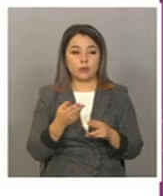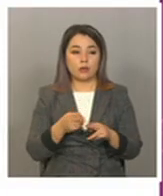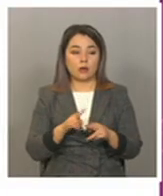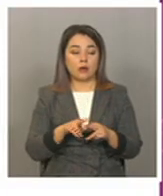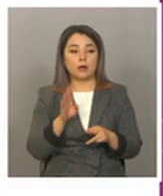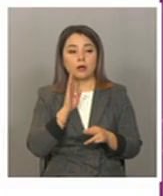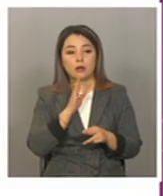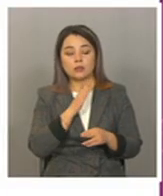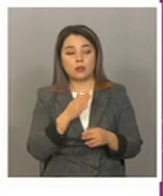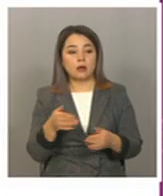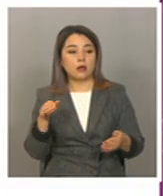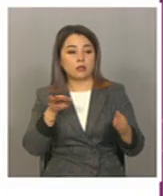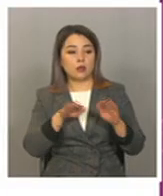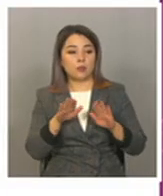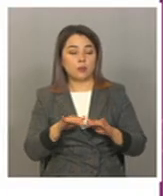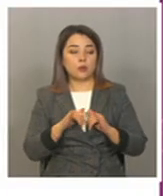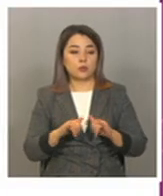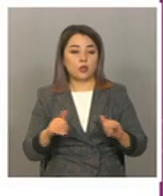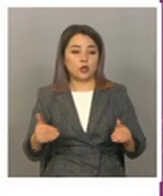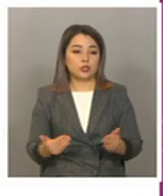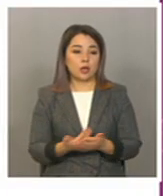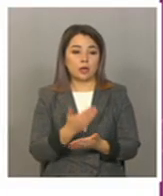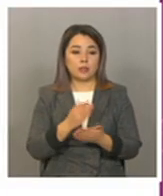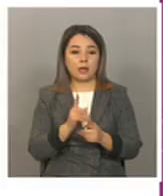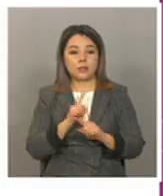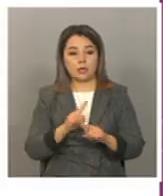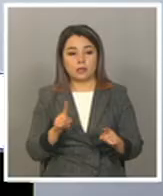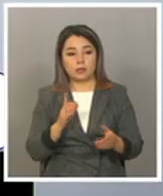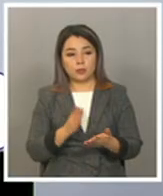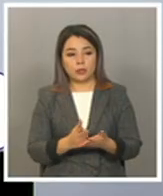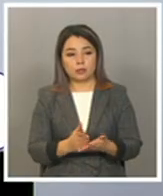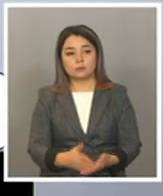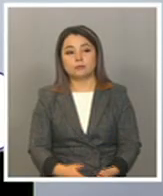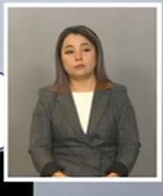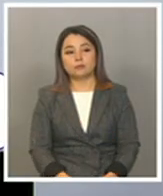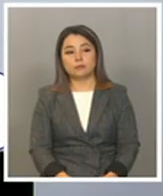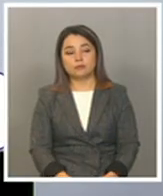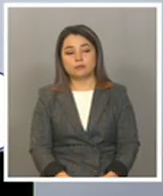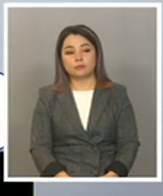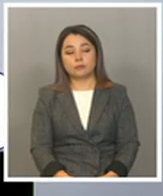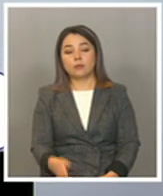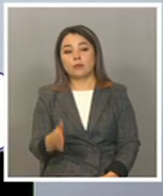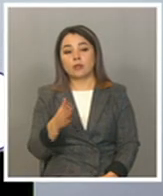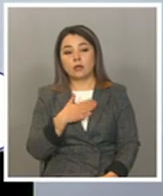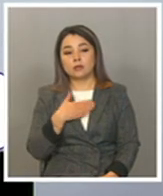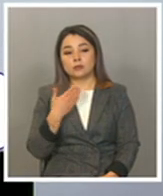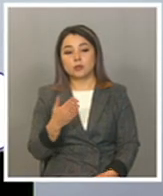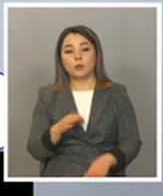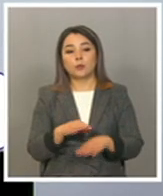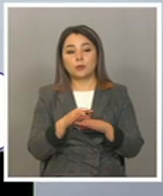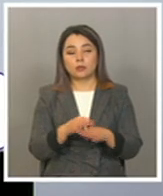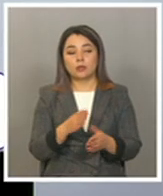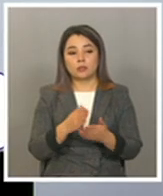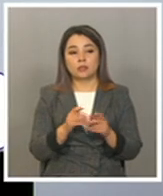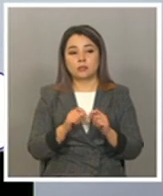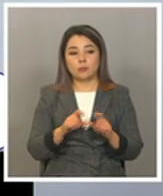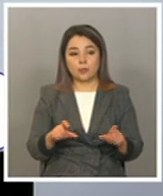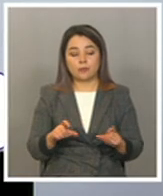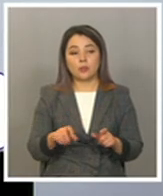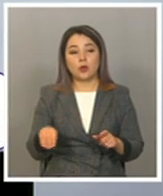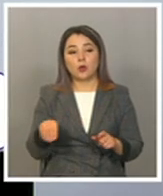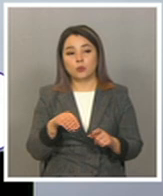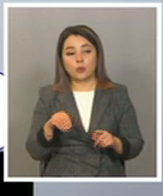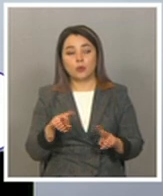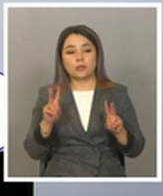тау жыныстарының ұдайы жаңарып отыруымен ерекшеленеді. Оқушылар, біз сіздермен өткен сабақта топырақ